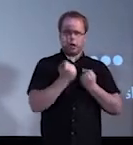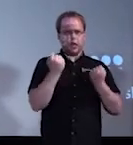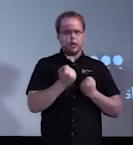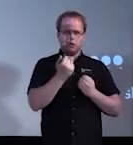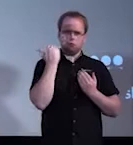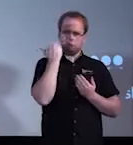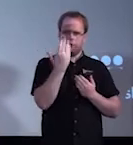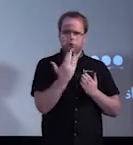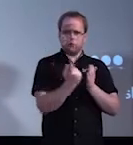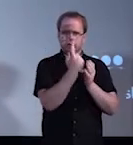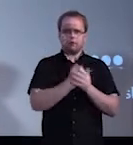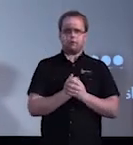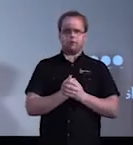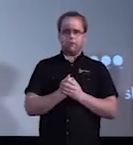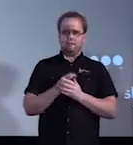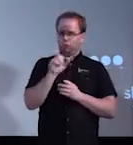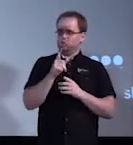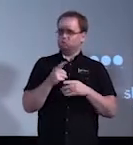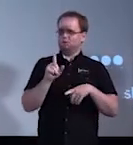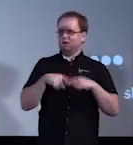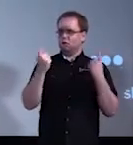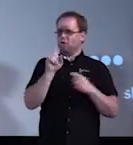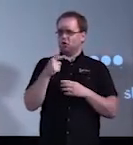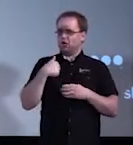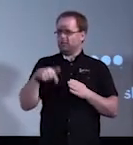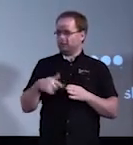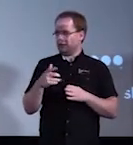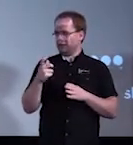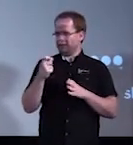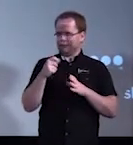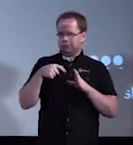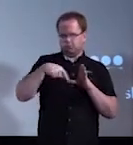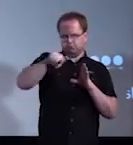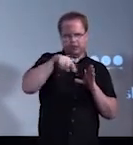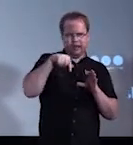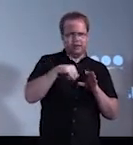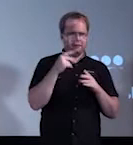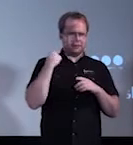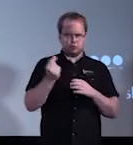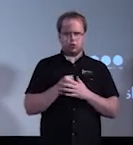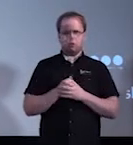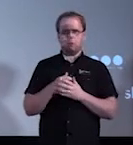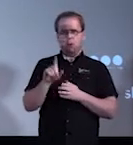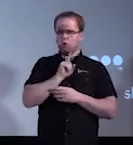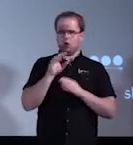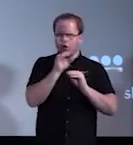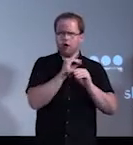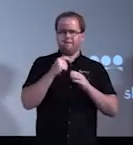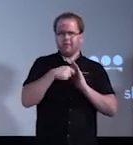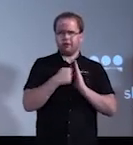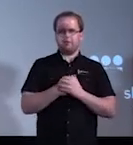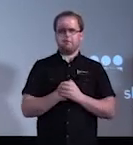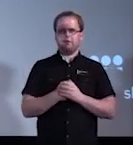som är så livfulla nu, vart jag än går här, nu är det ju liksom en liten krets som är här i Visby, så det är hela tiden många vi pratar om filmen som